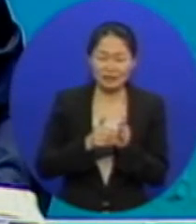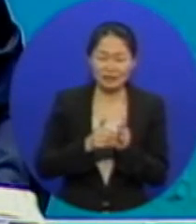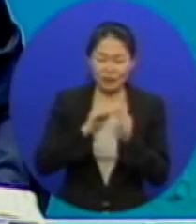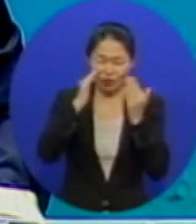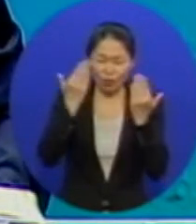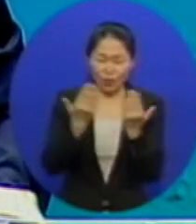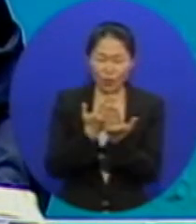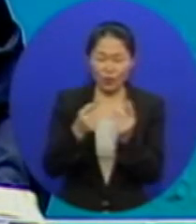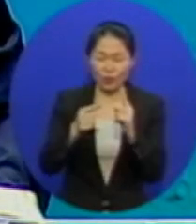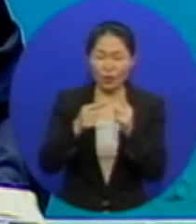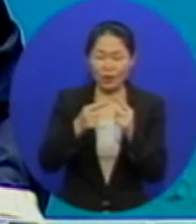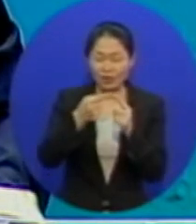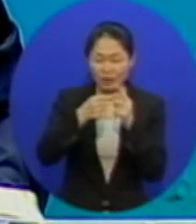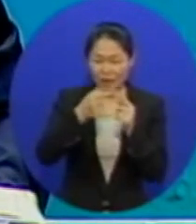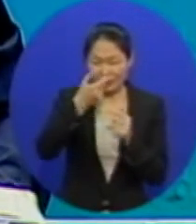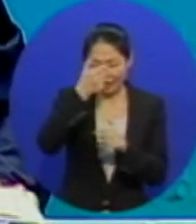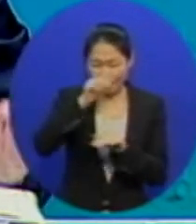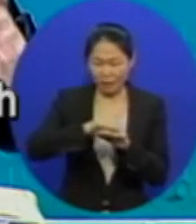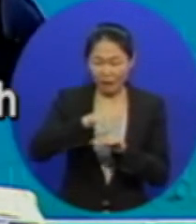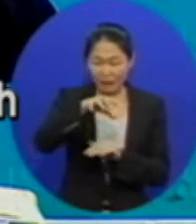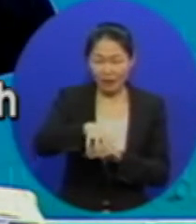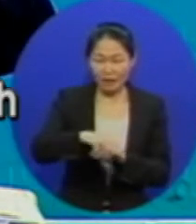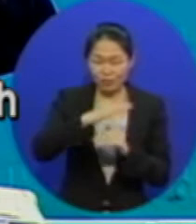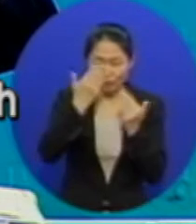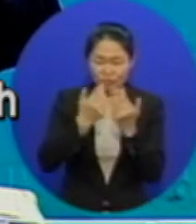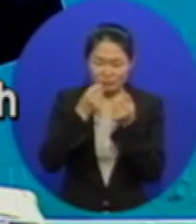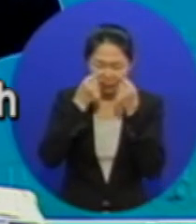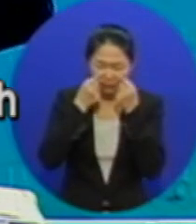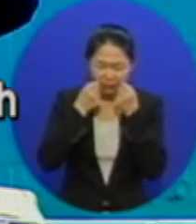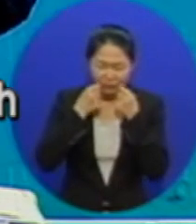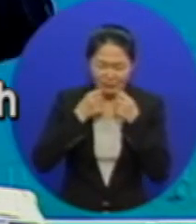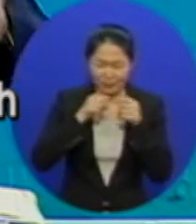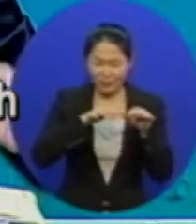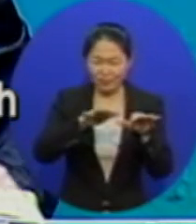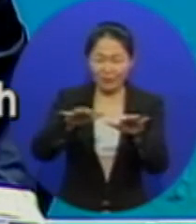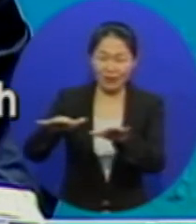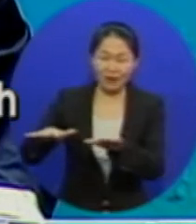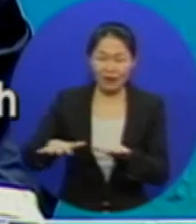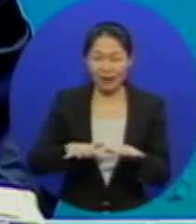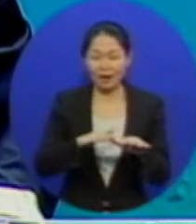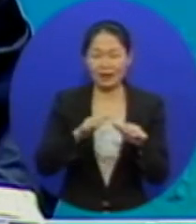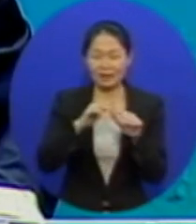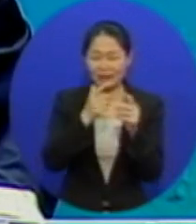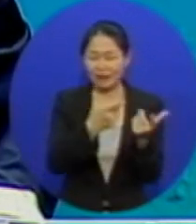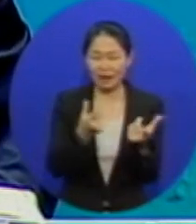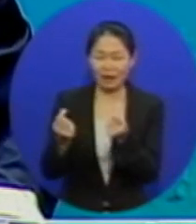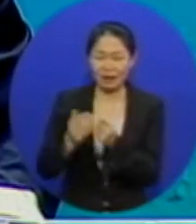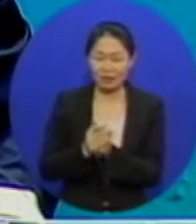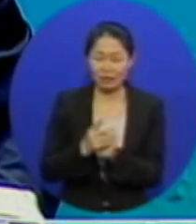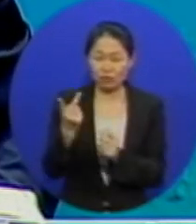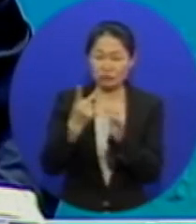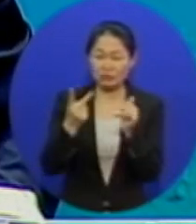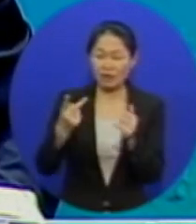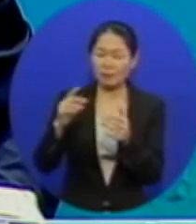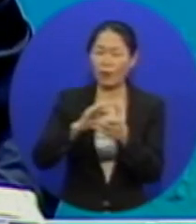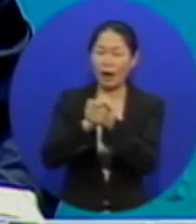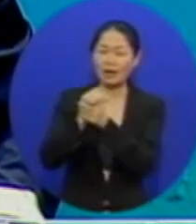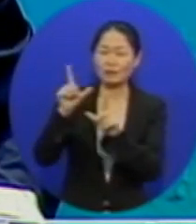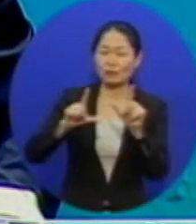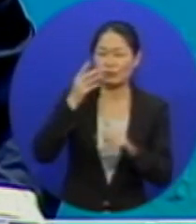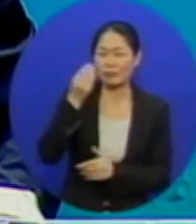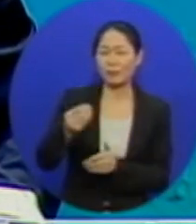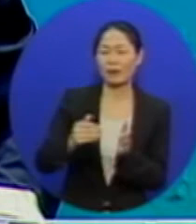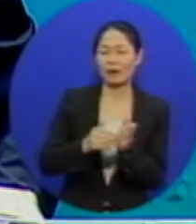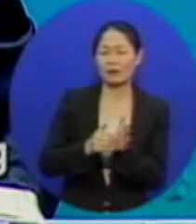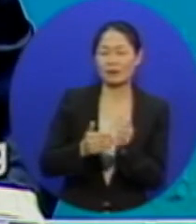바다가 됐습니다 교회 지도자였던 2분이 봐야 하는 걸 보고 정말 눈물 바다가 됐어요